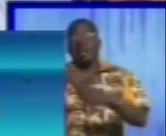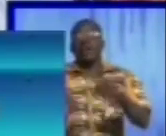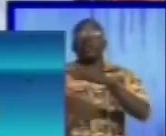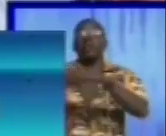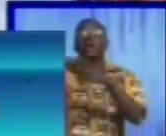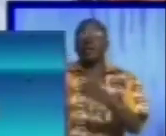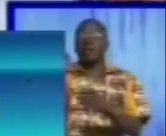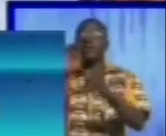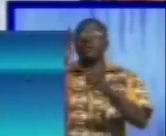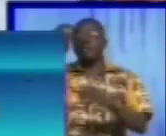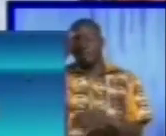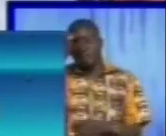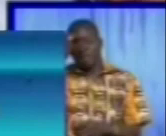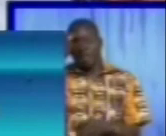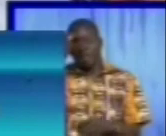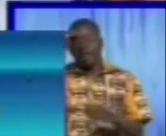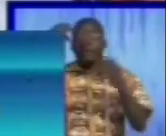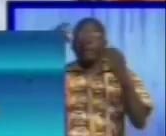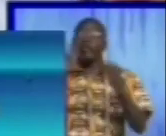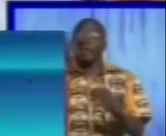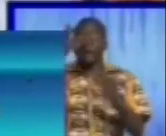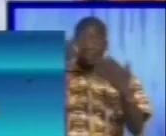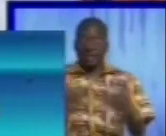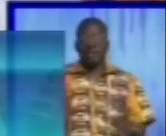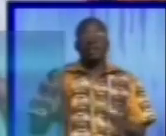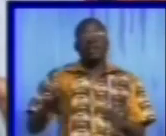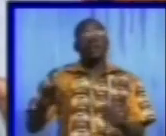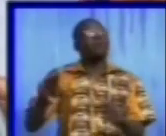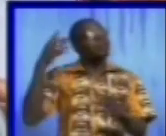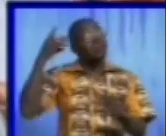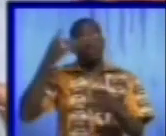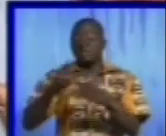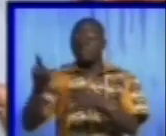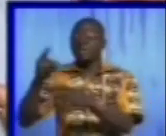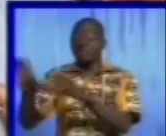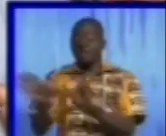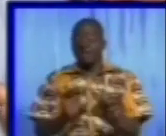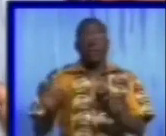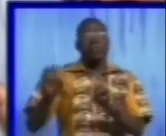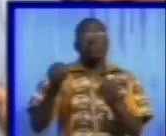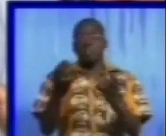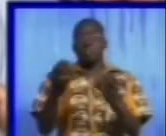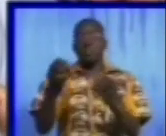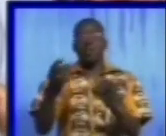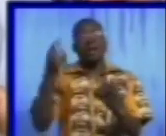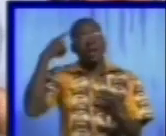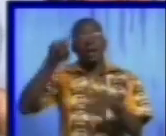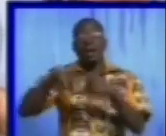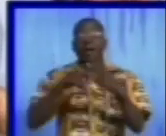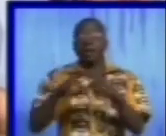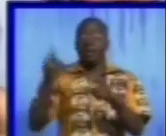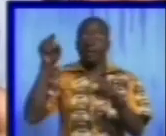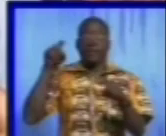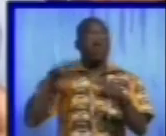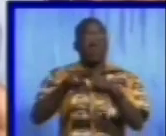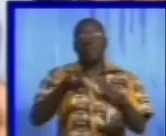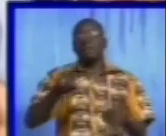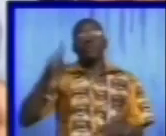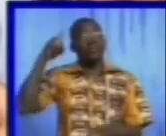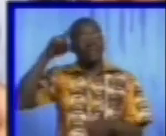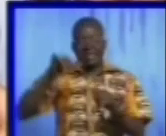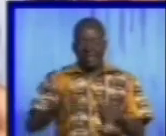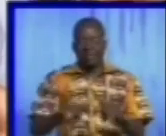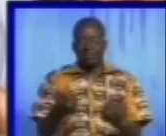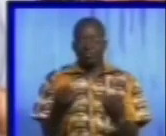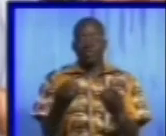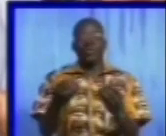ministère. C'est vrai que déjà, notre département a fait beaucoup dans ce domaine, mais quand on fait le point, les différences sont énormes parce que en la matière,